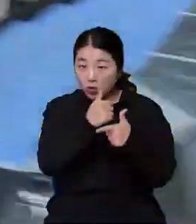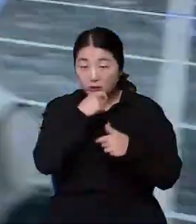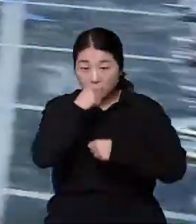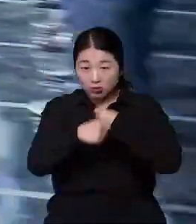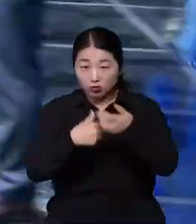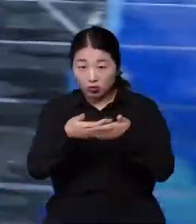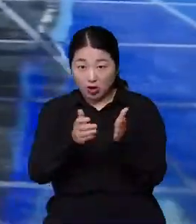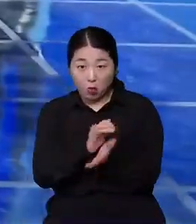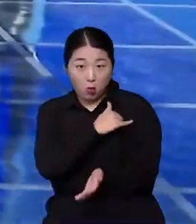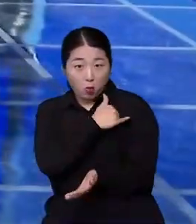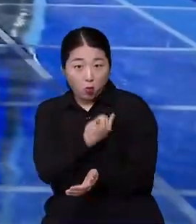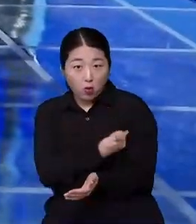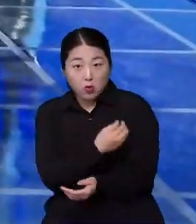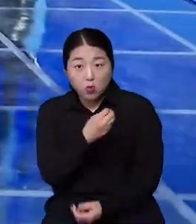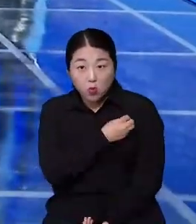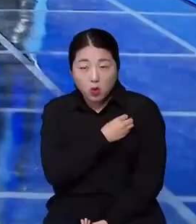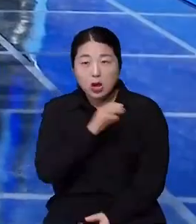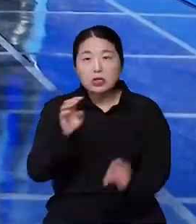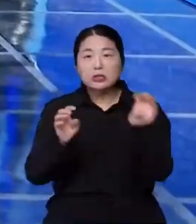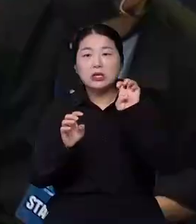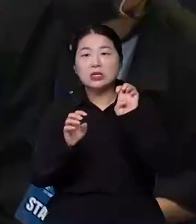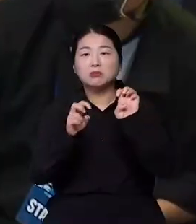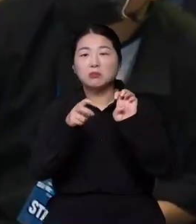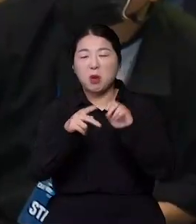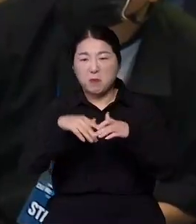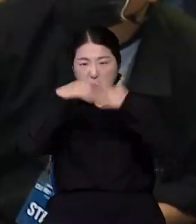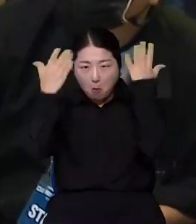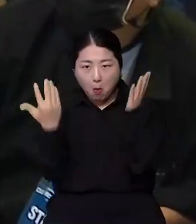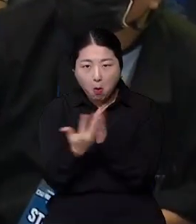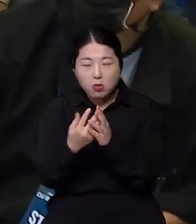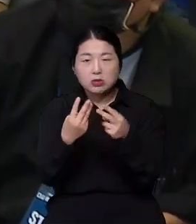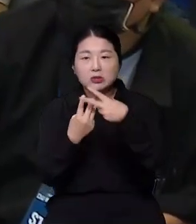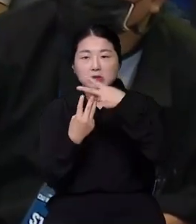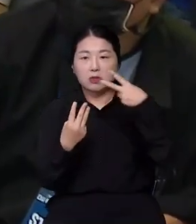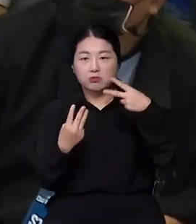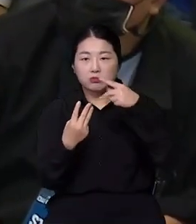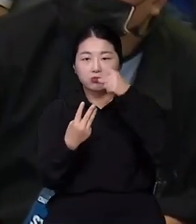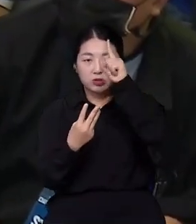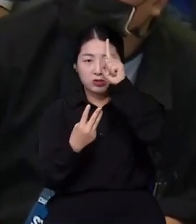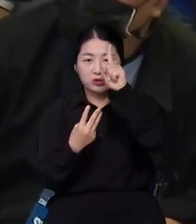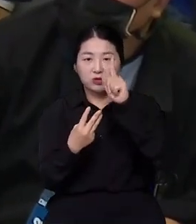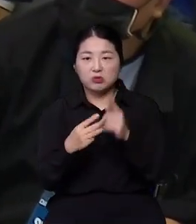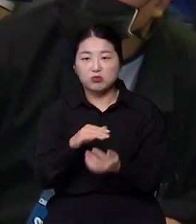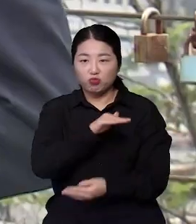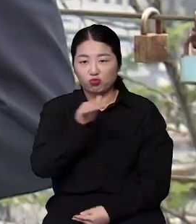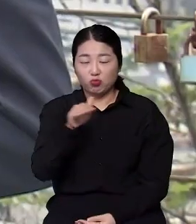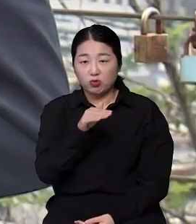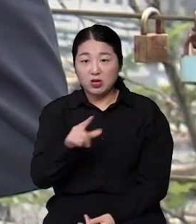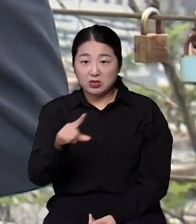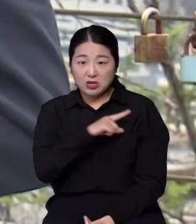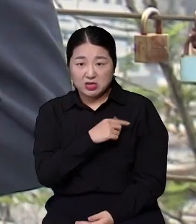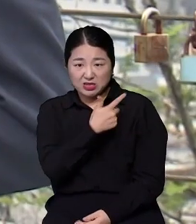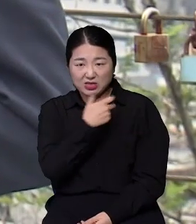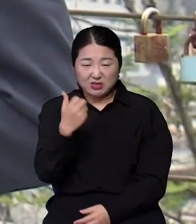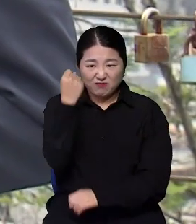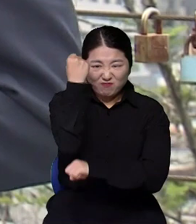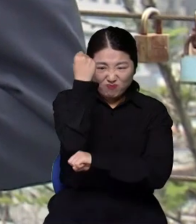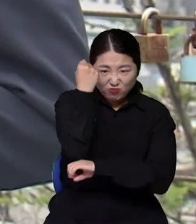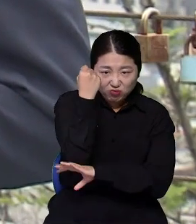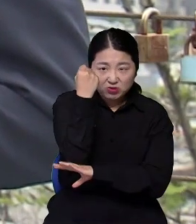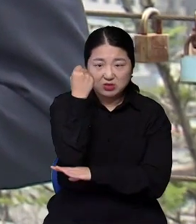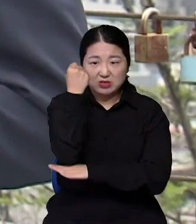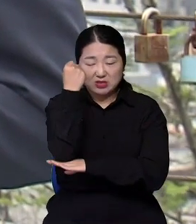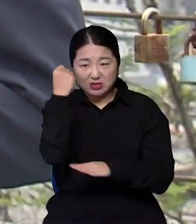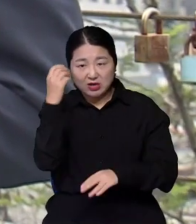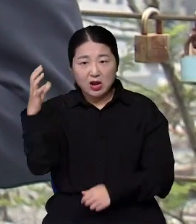민주당 권리당원은 40여만 명으로 전체 당원의 3분의 1에 달합니다. 가장 큰 지지 기반을 가지고 있음에도